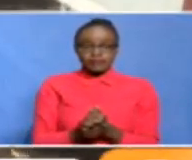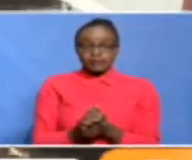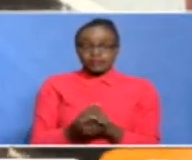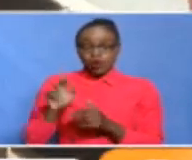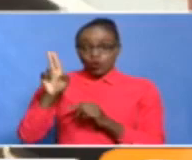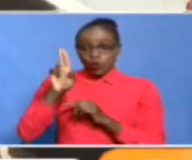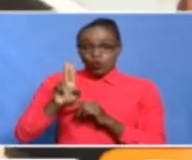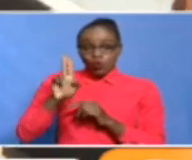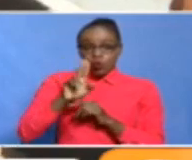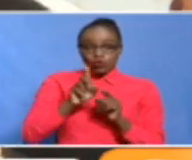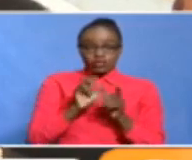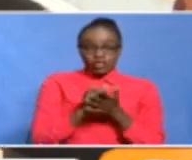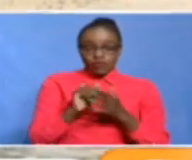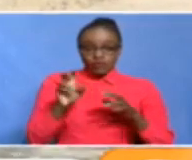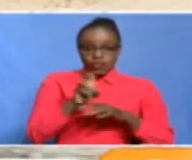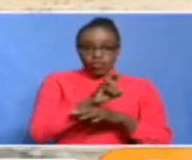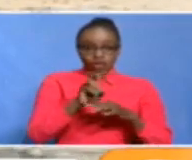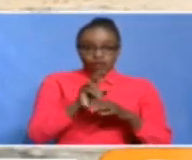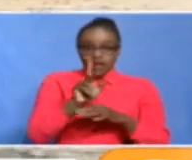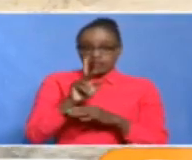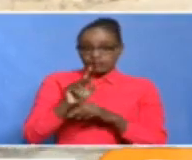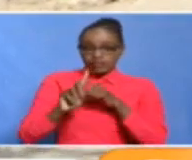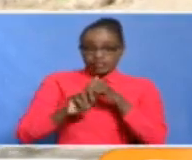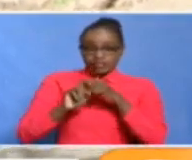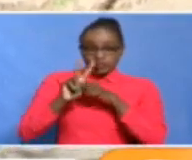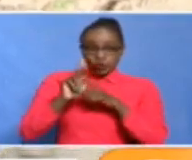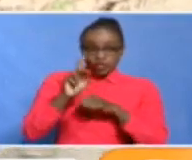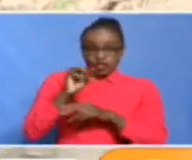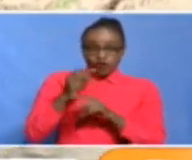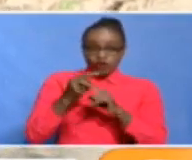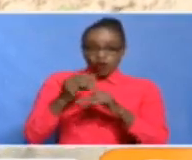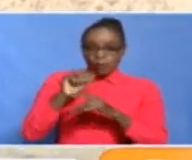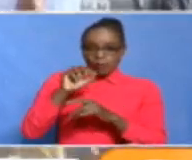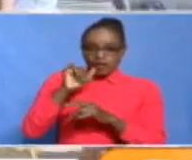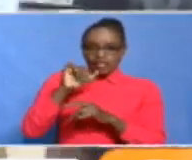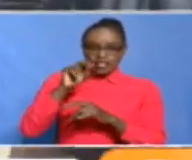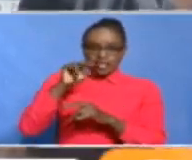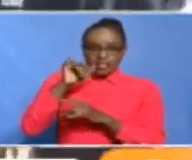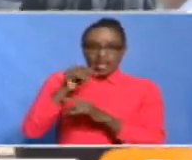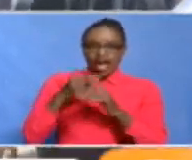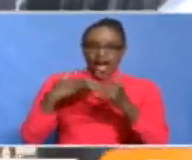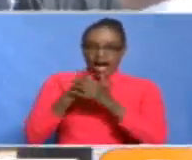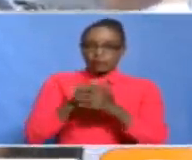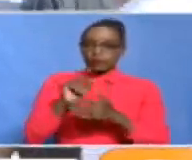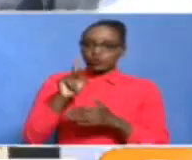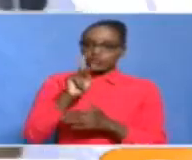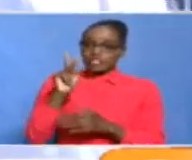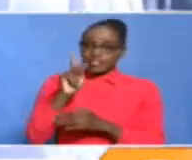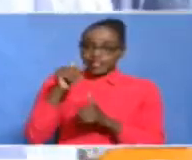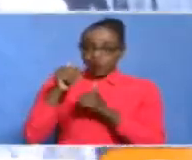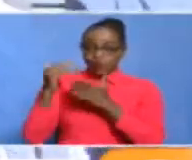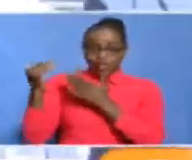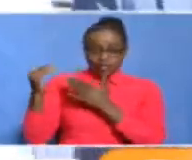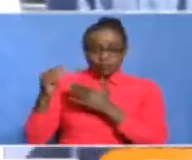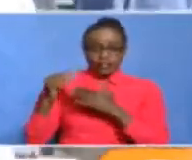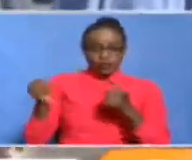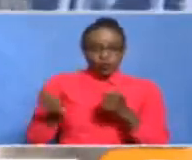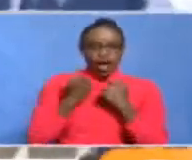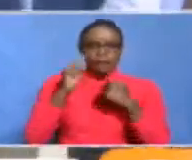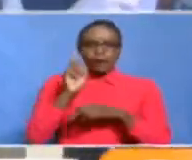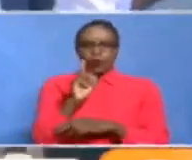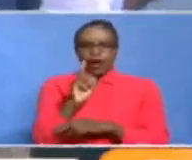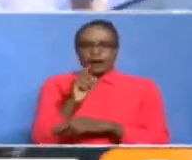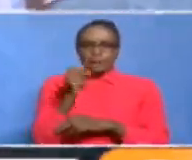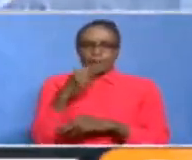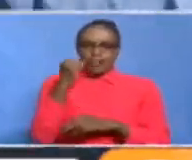Kenyatta pia alikagua ujenzi wa barabara ya kilomita 92 kutoka Isinya kuelekea Kiserian unaotarajiwa kukamilika kufikia mwezi